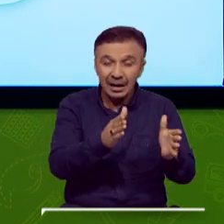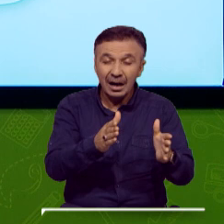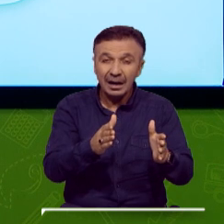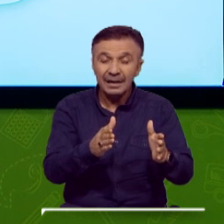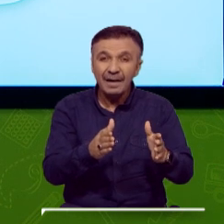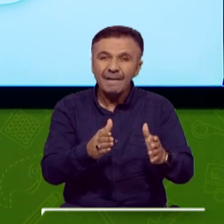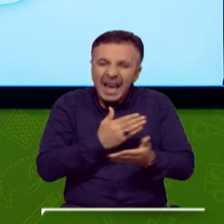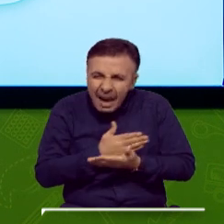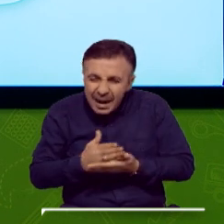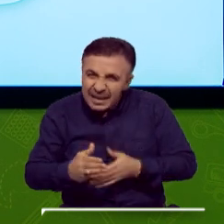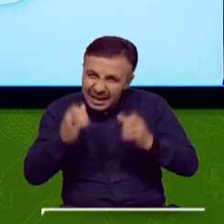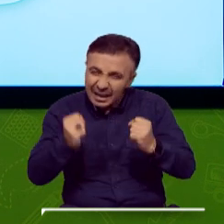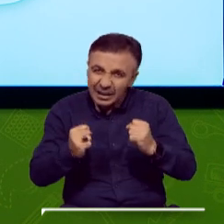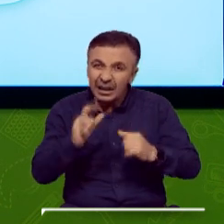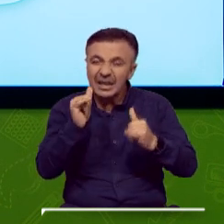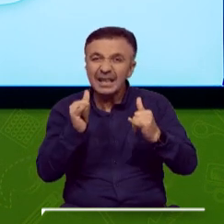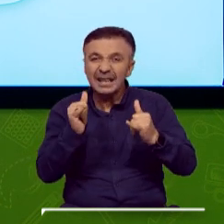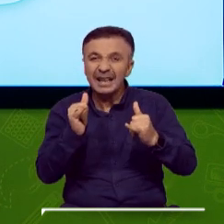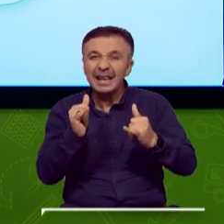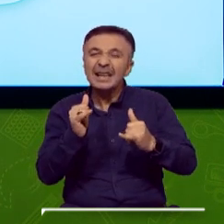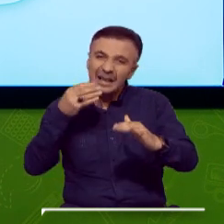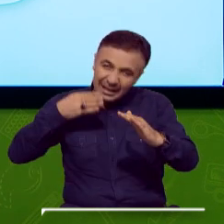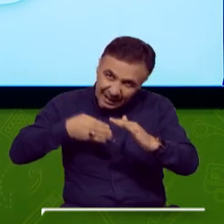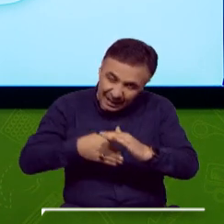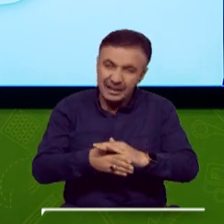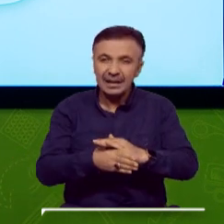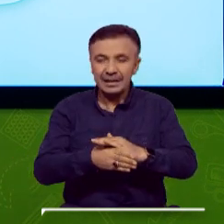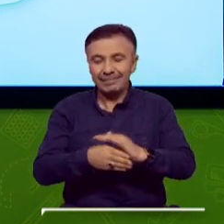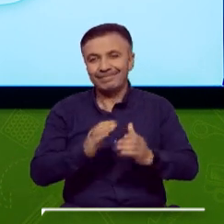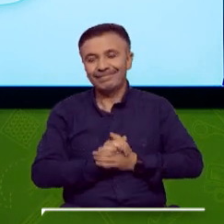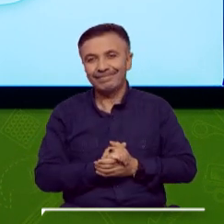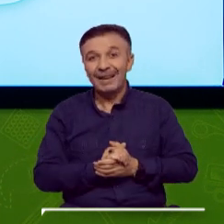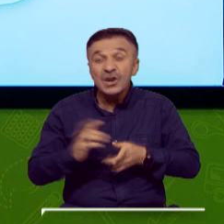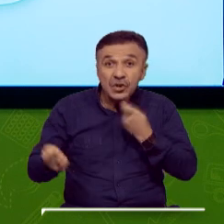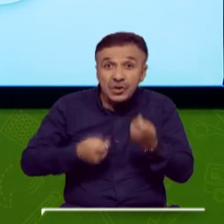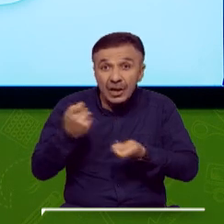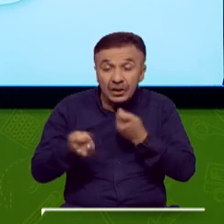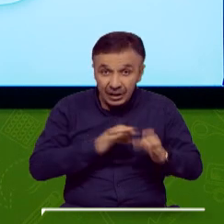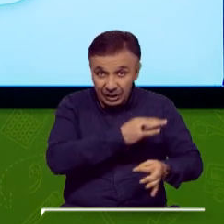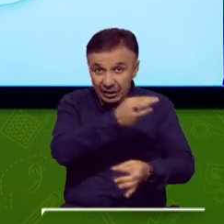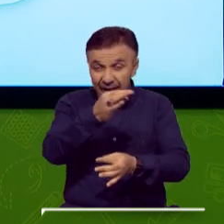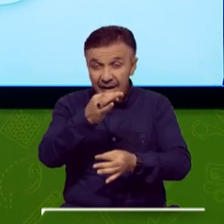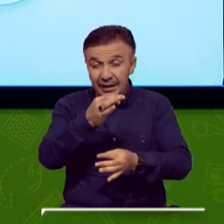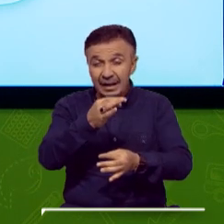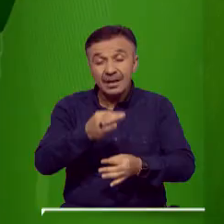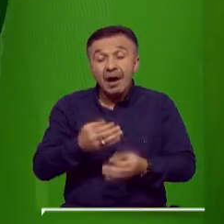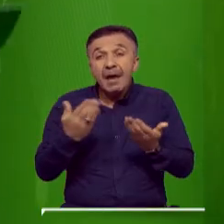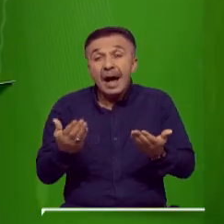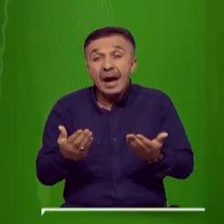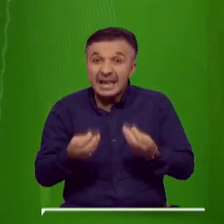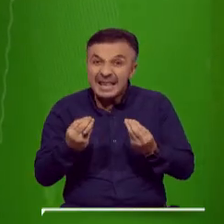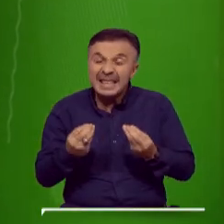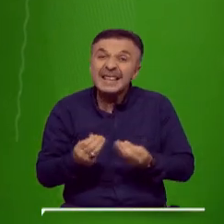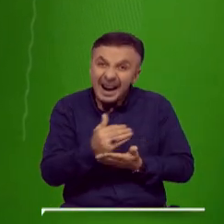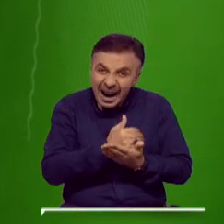ebedi kalacakları cennet köşklerine yerleştireceğiz. Çalışanların mükafatı, yani salih